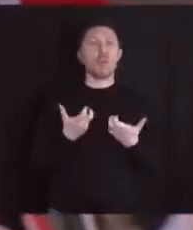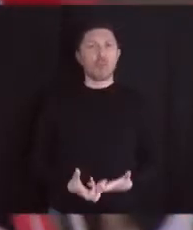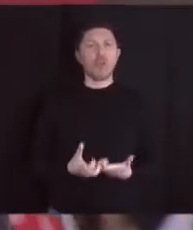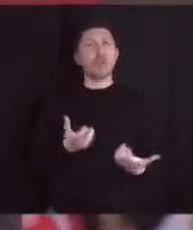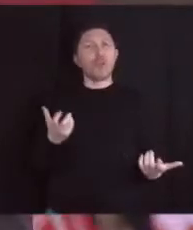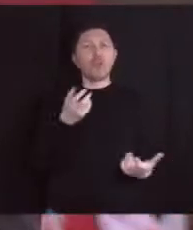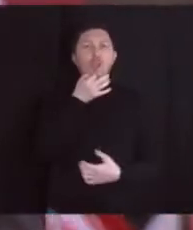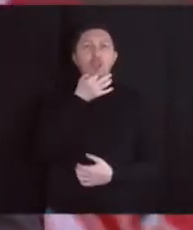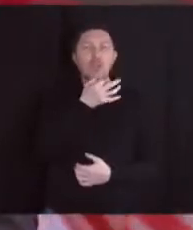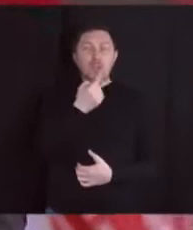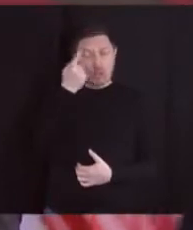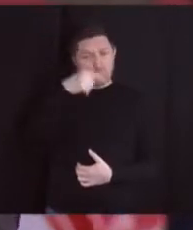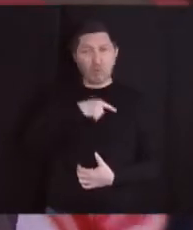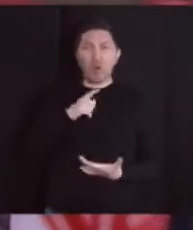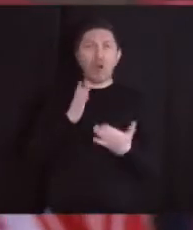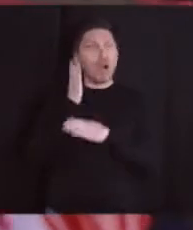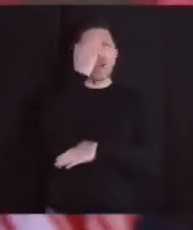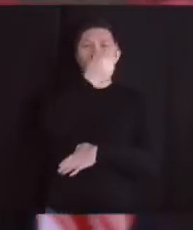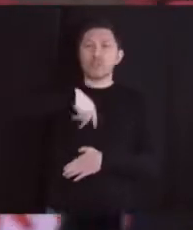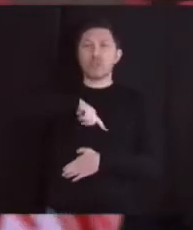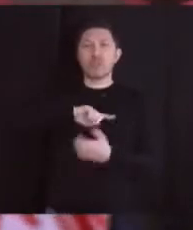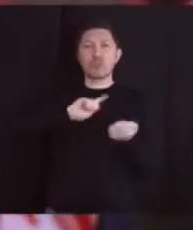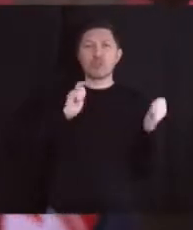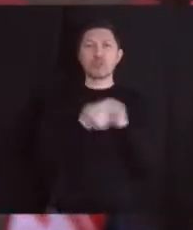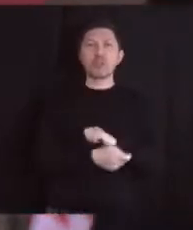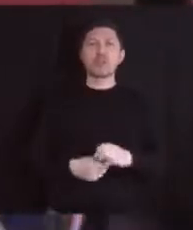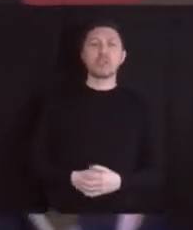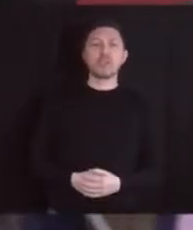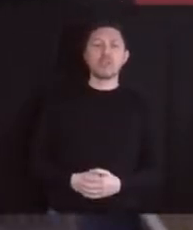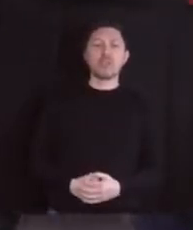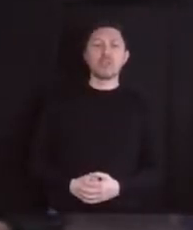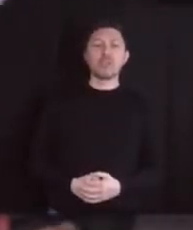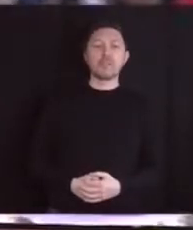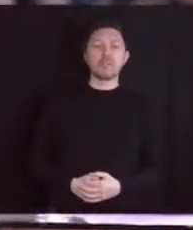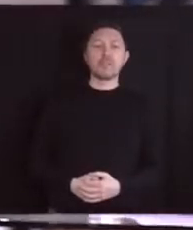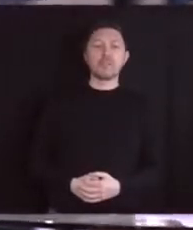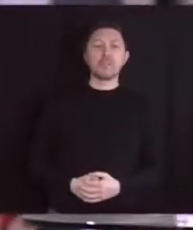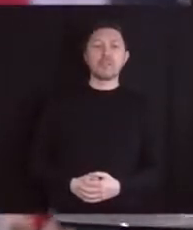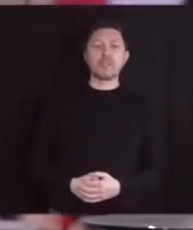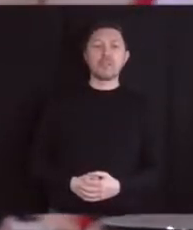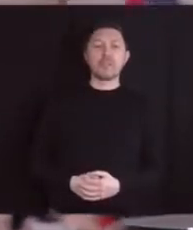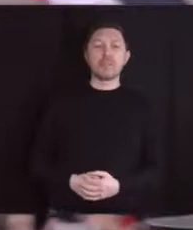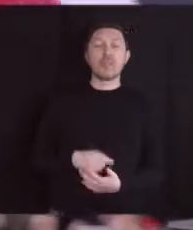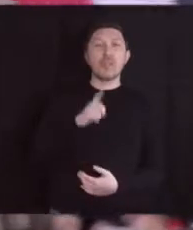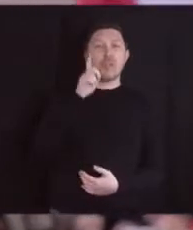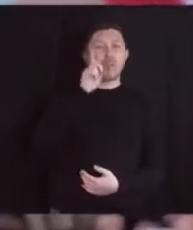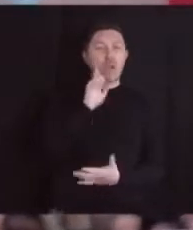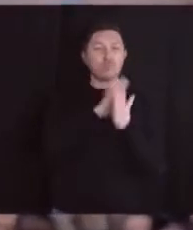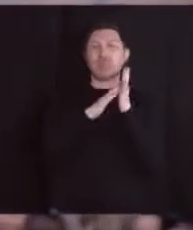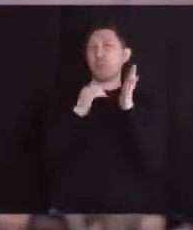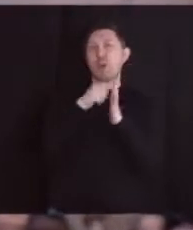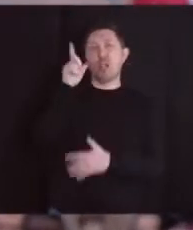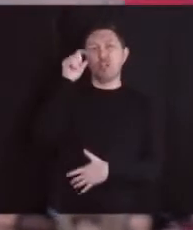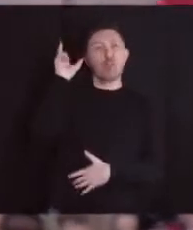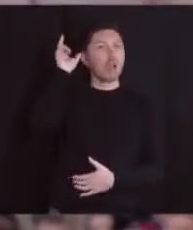destin. Nos voix montent vers cette femme que voici, Marianne,